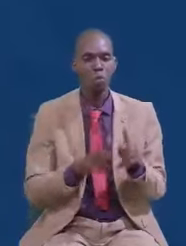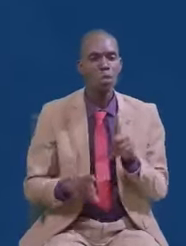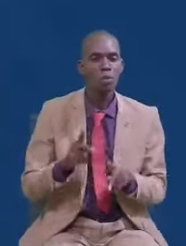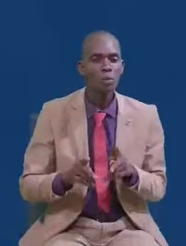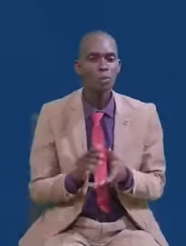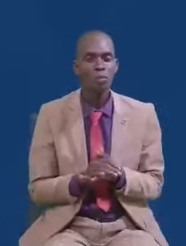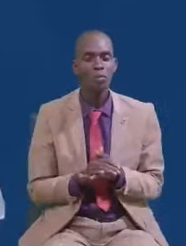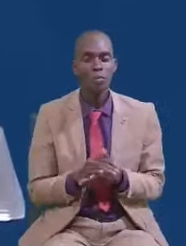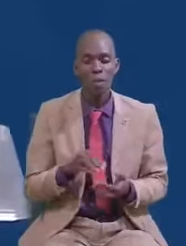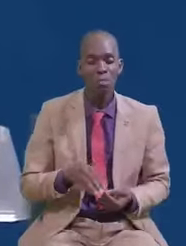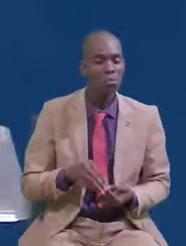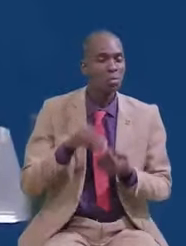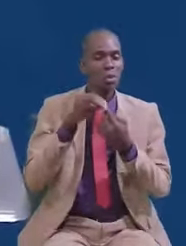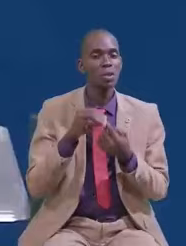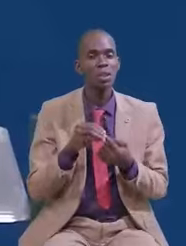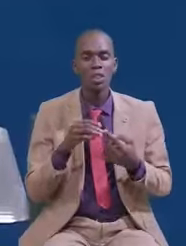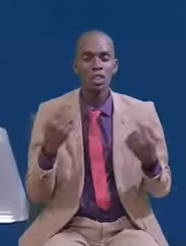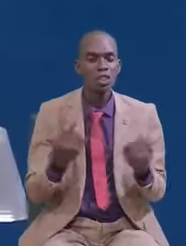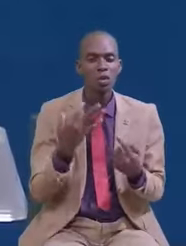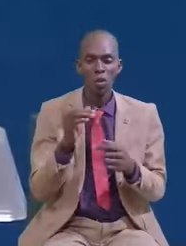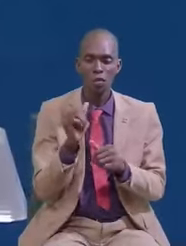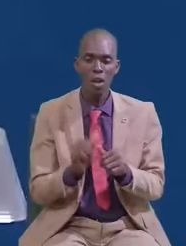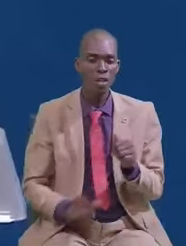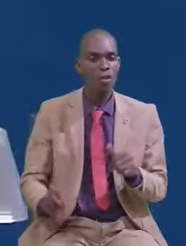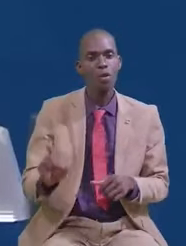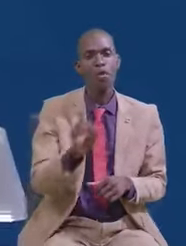les transgressions particulières de tout le monde,